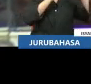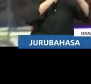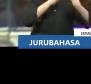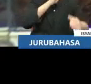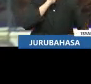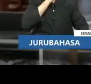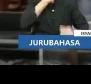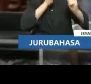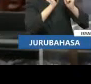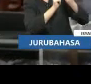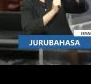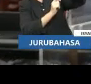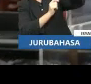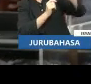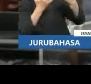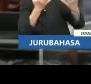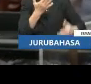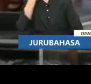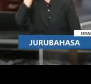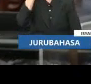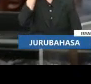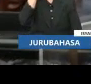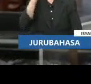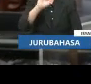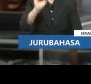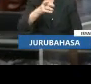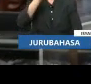tidak ada ditegaskan